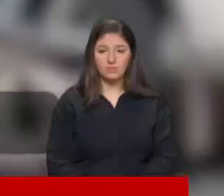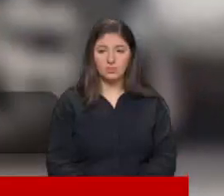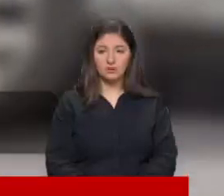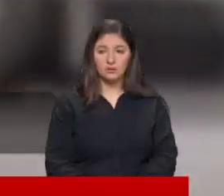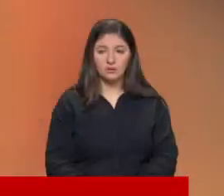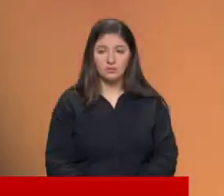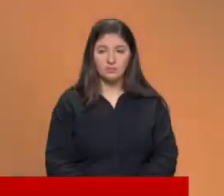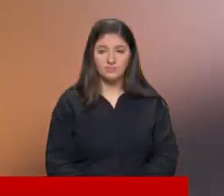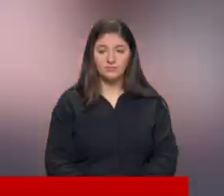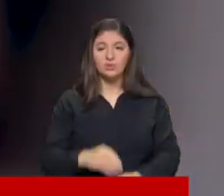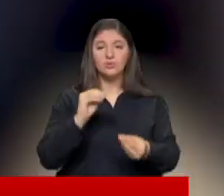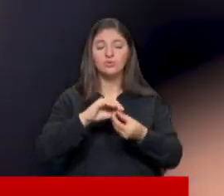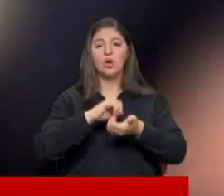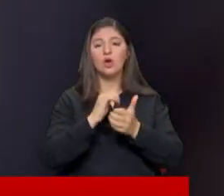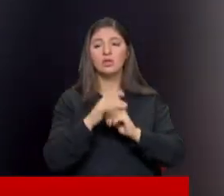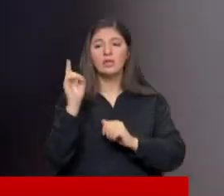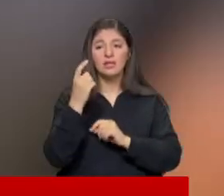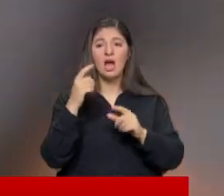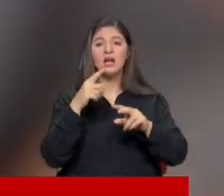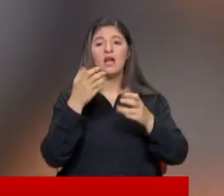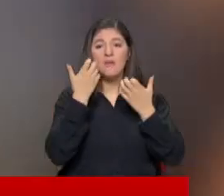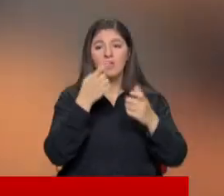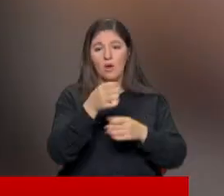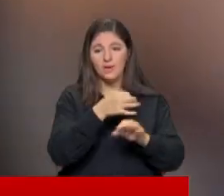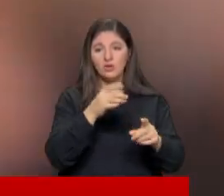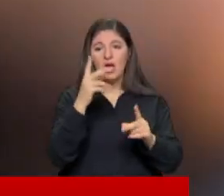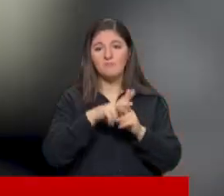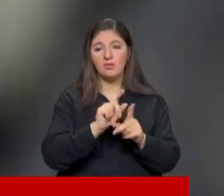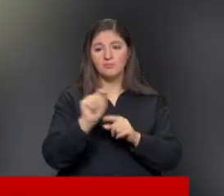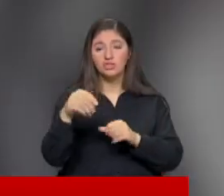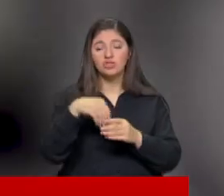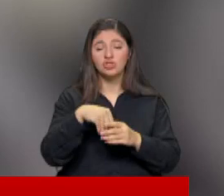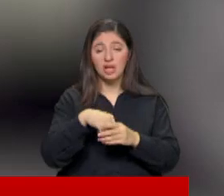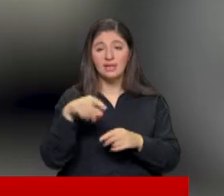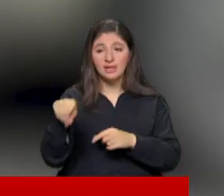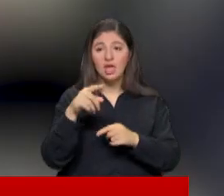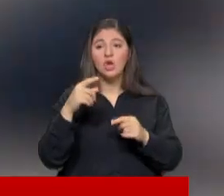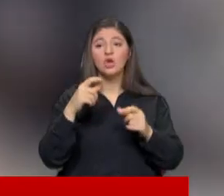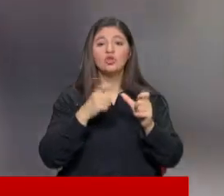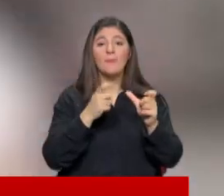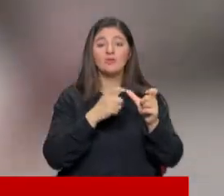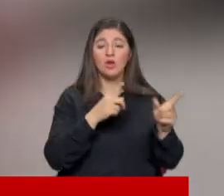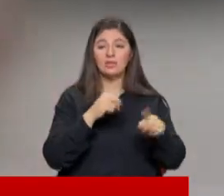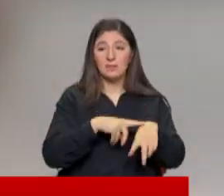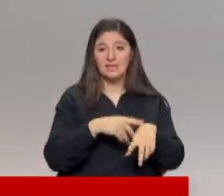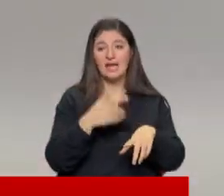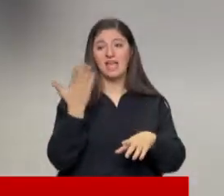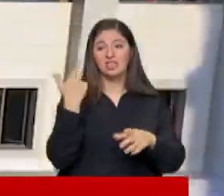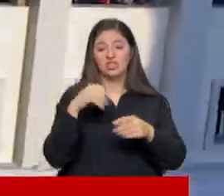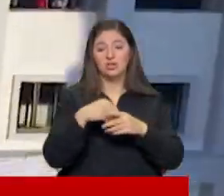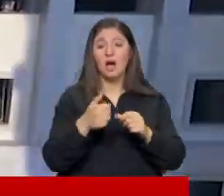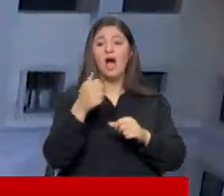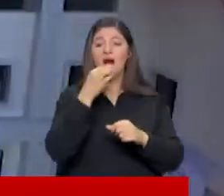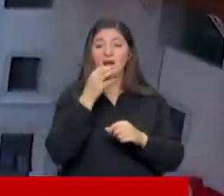kuşkusuz suç örgütü lideri Ayhan Bora Kaplanı operasyonu emniyete sıçradı aralarında Süleyman Soylu döneminde Ankara Asay Şube